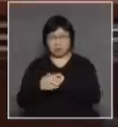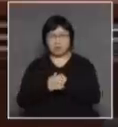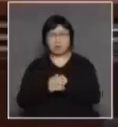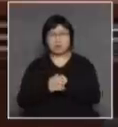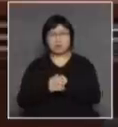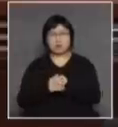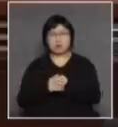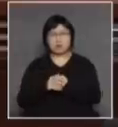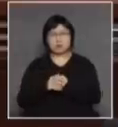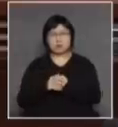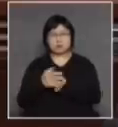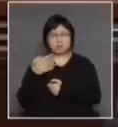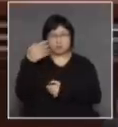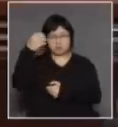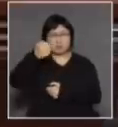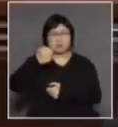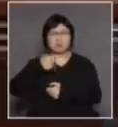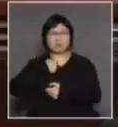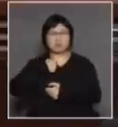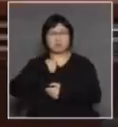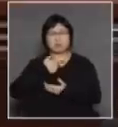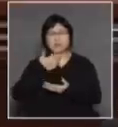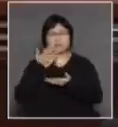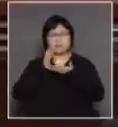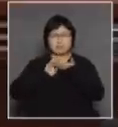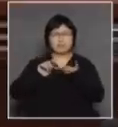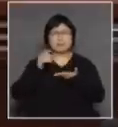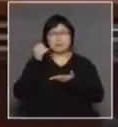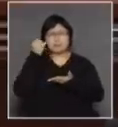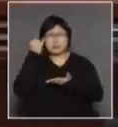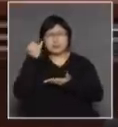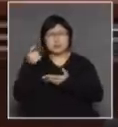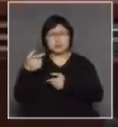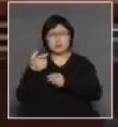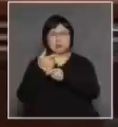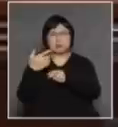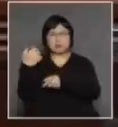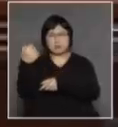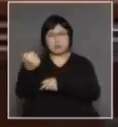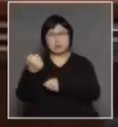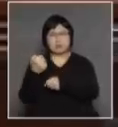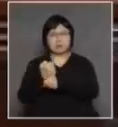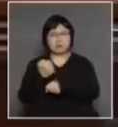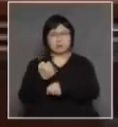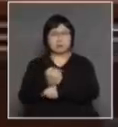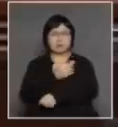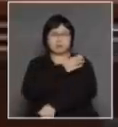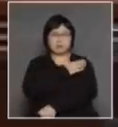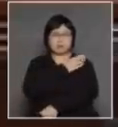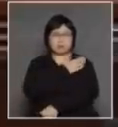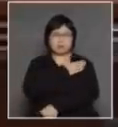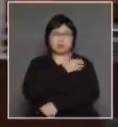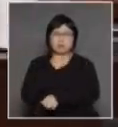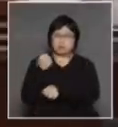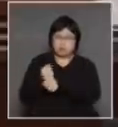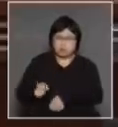有時主席，我係不是太清楚究竟財政司的職責是做什